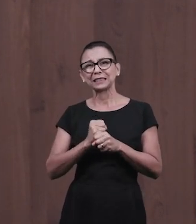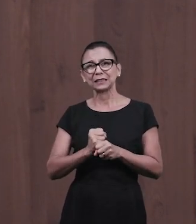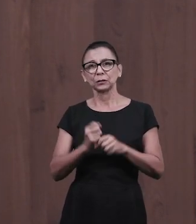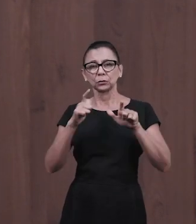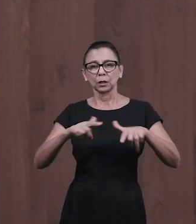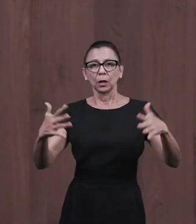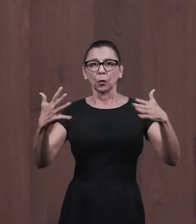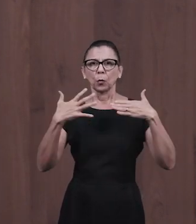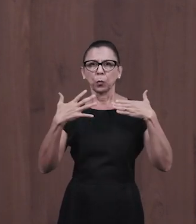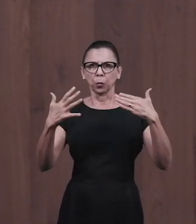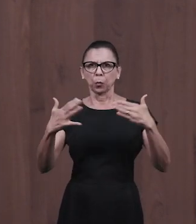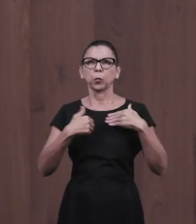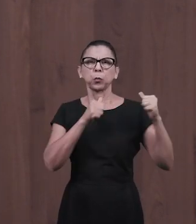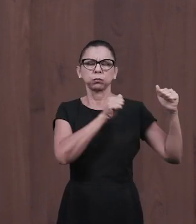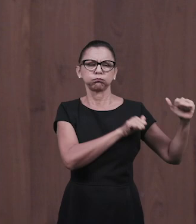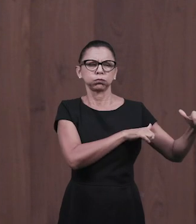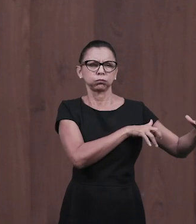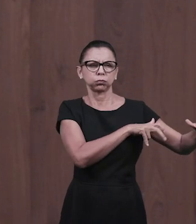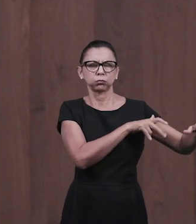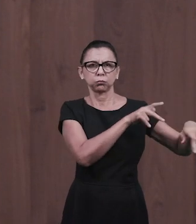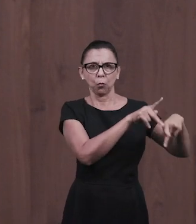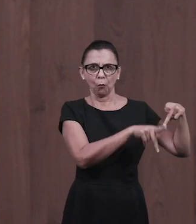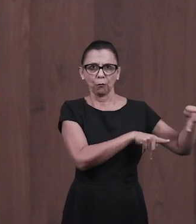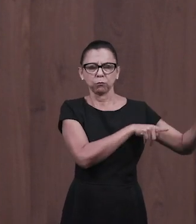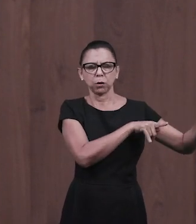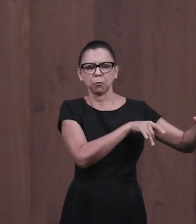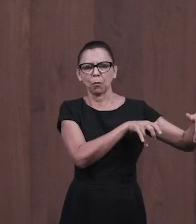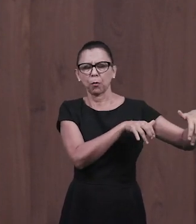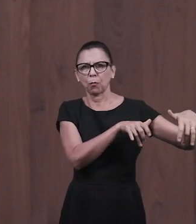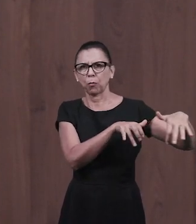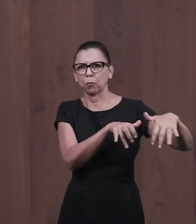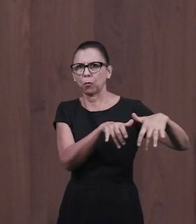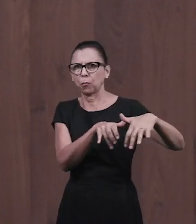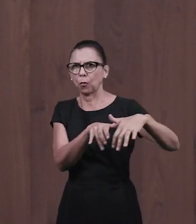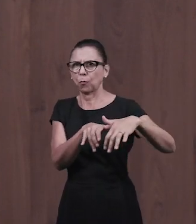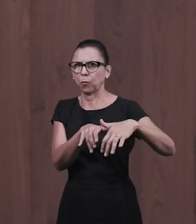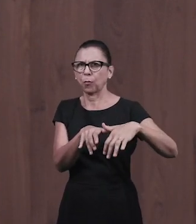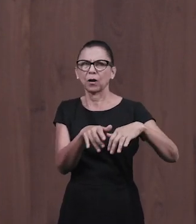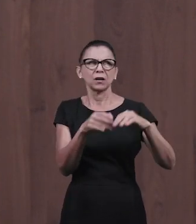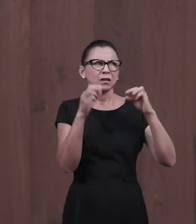vers Canaan, la terre que Dieu avait promise à son